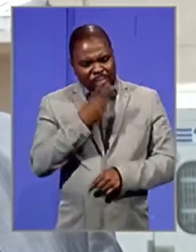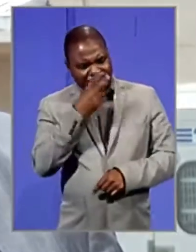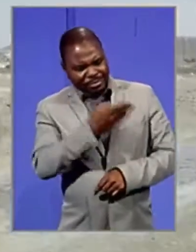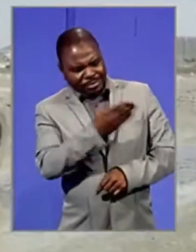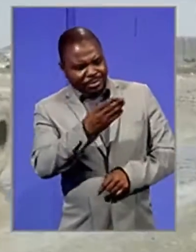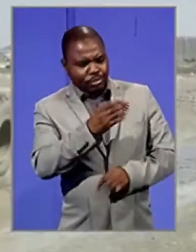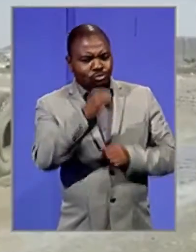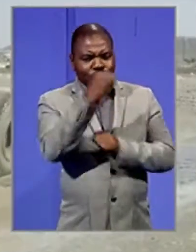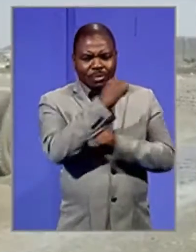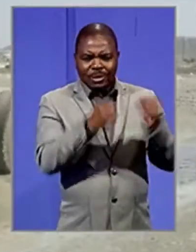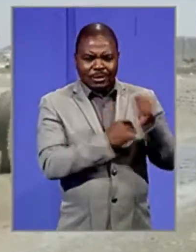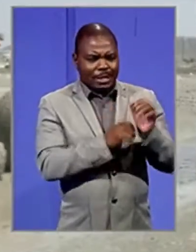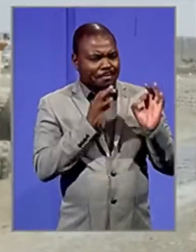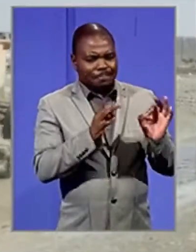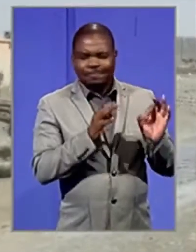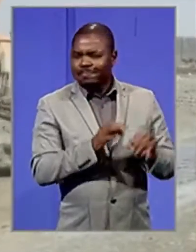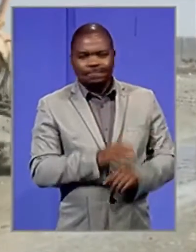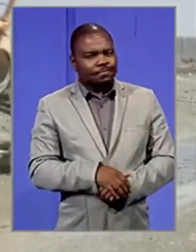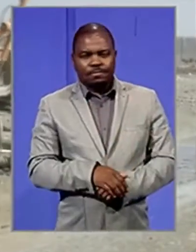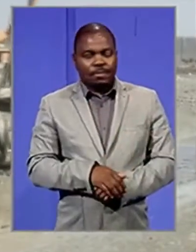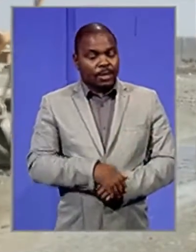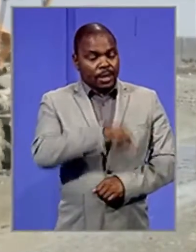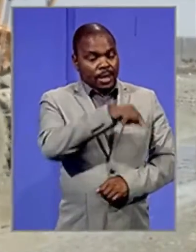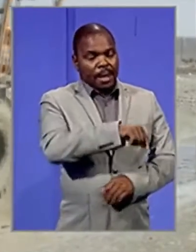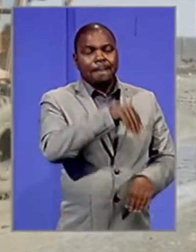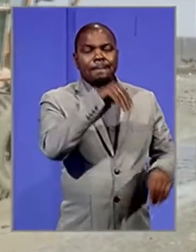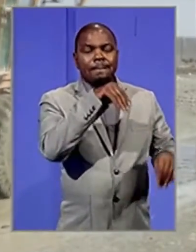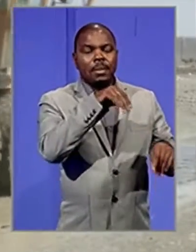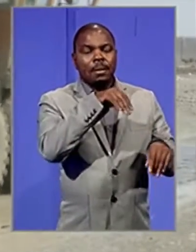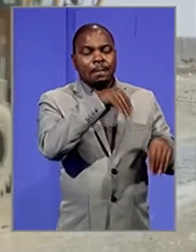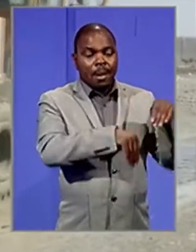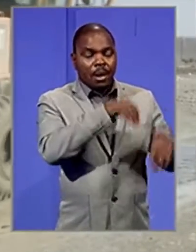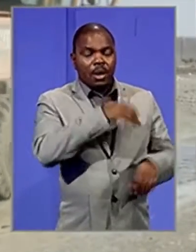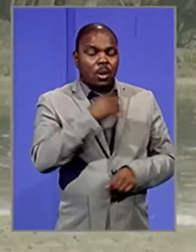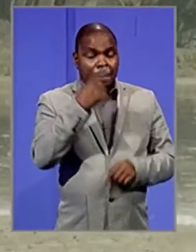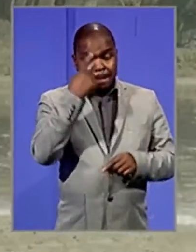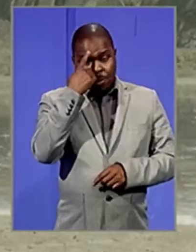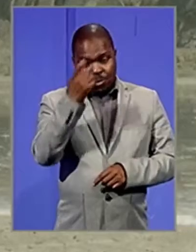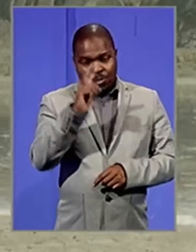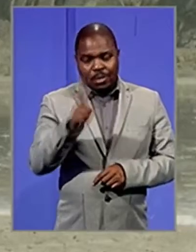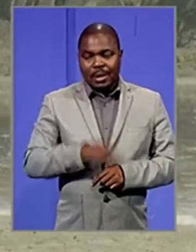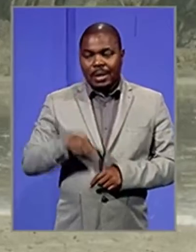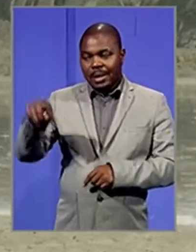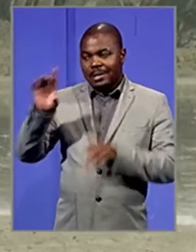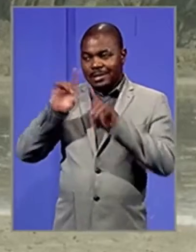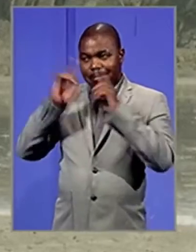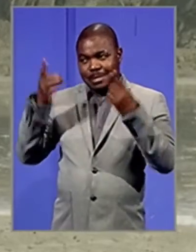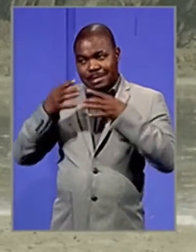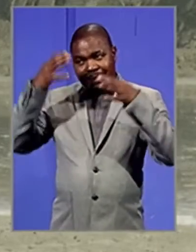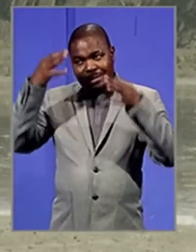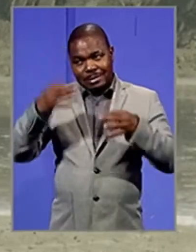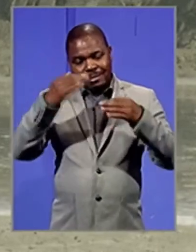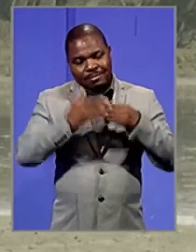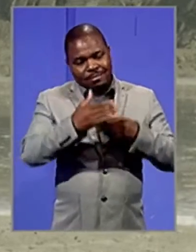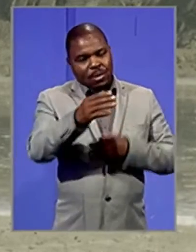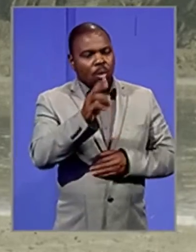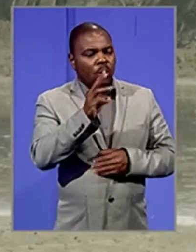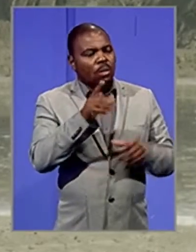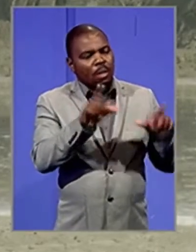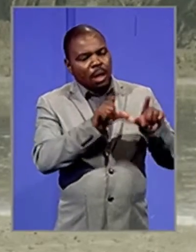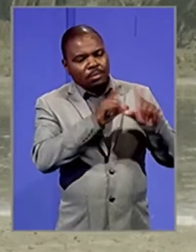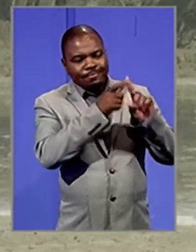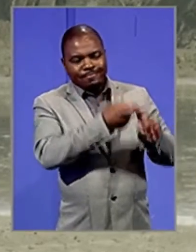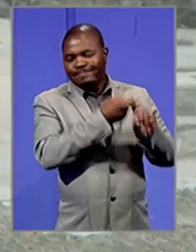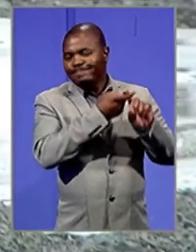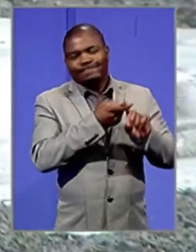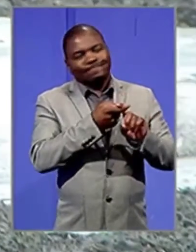not okay. Moepo wa Jagersfontein Developments wa re o solofela gore lefapha ga le na go fitlhelela tshwetso ya go kgaotsa tiriso ya laesense